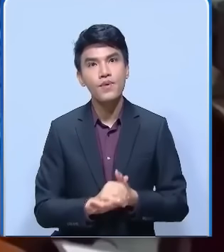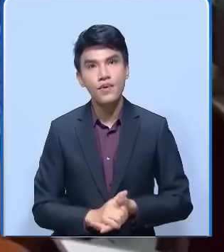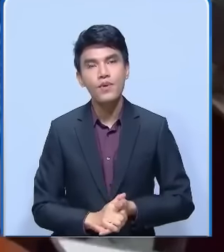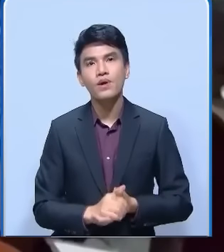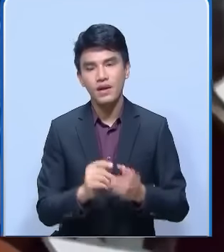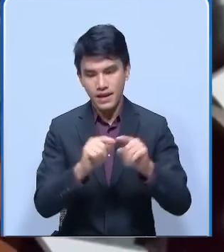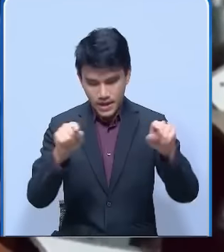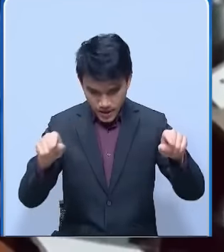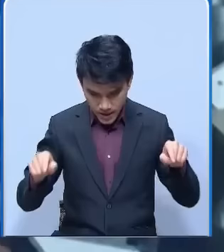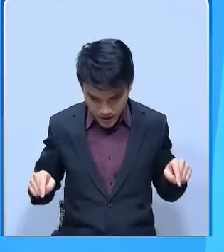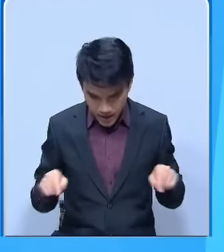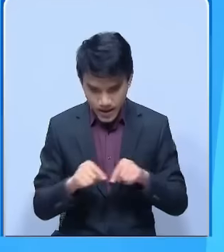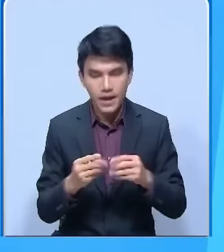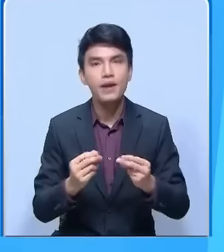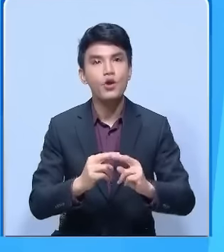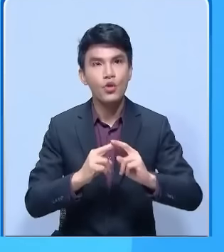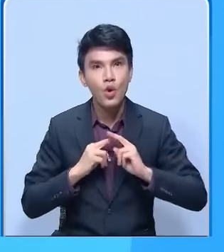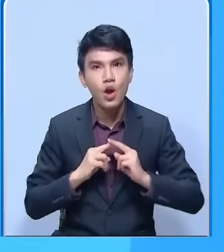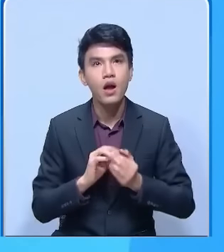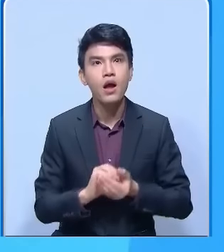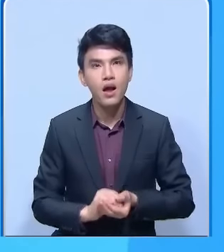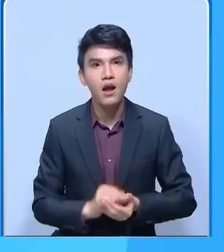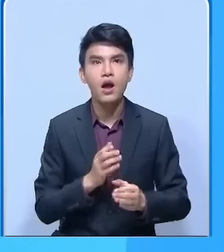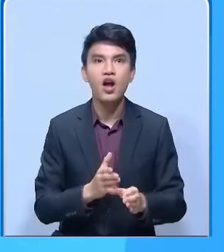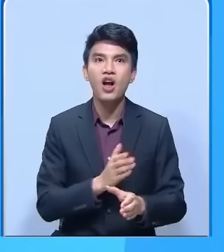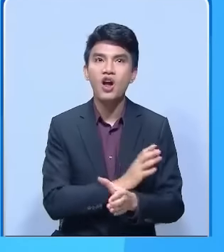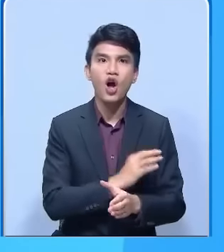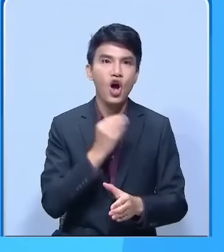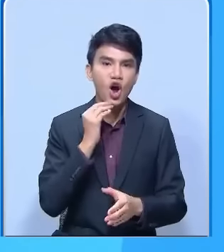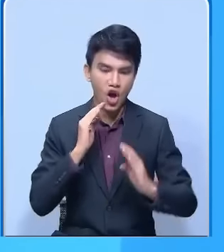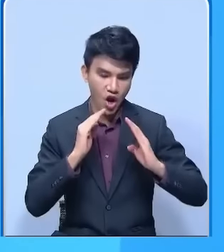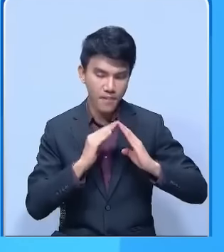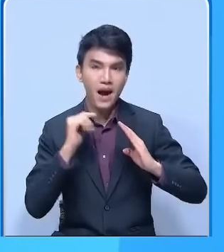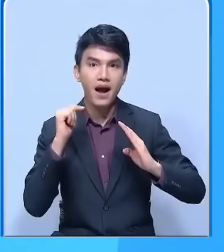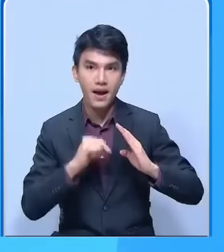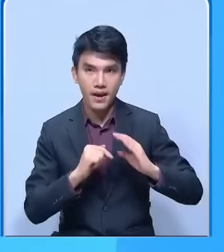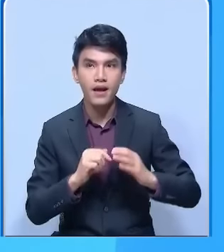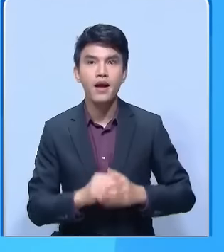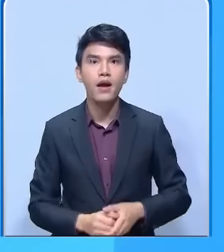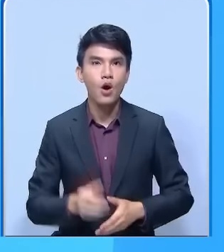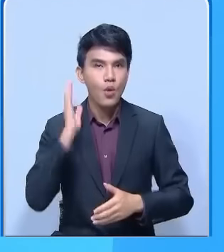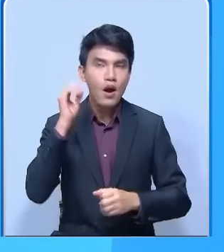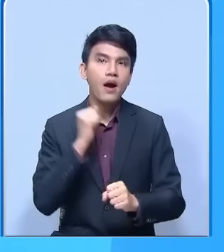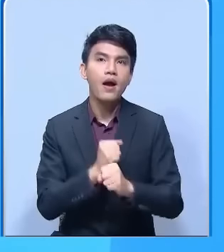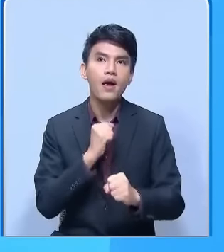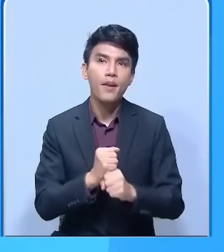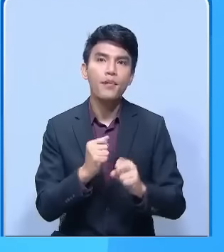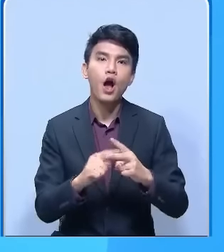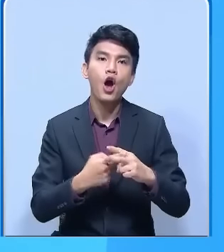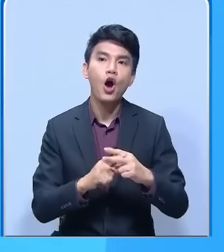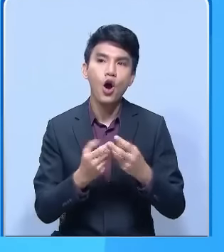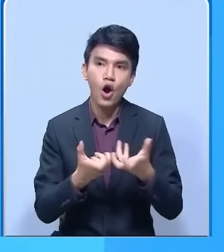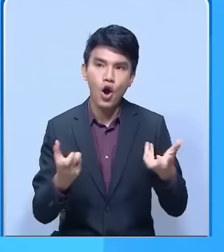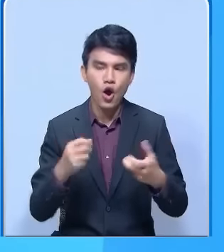นดเป็นที่ดินของเขาแล้วก่อนหน้านี้บ้านเนี้ยคือพอสามีทำงานอะไรนะซ่อมเครื่องใช้ไฟฟ้า